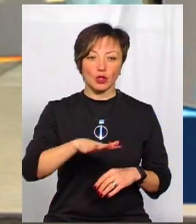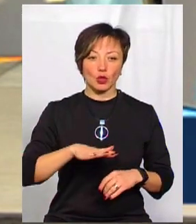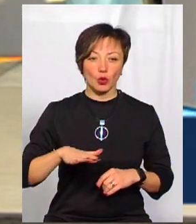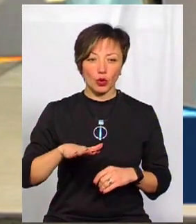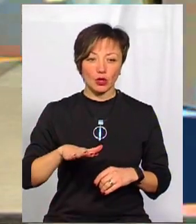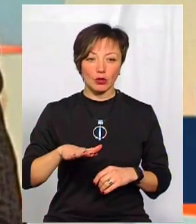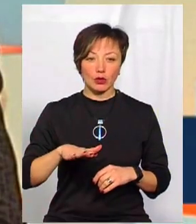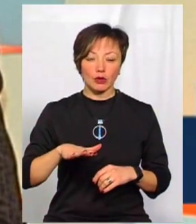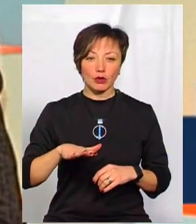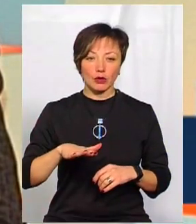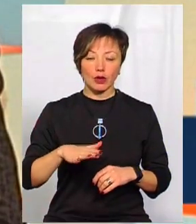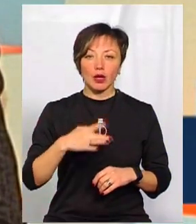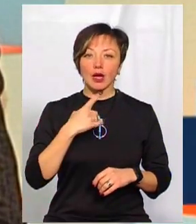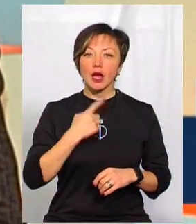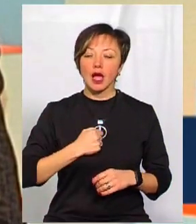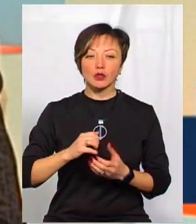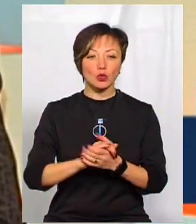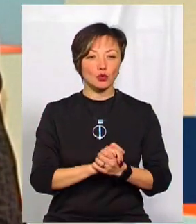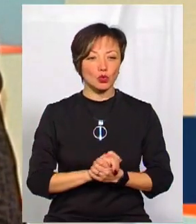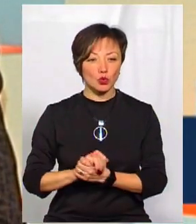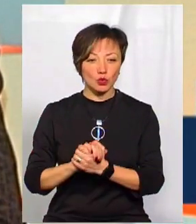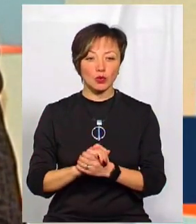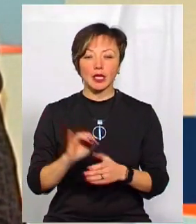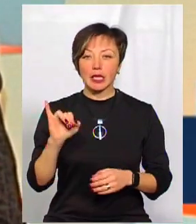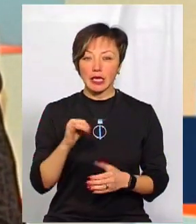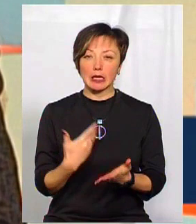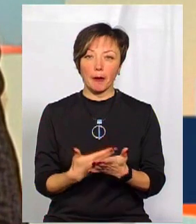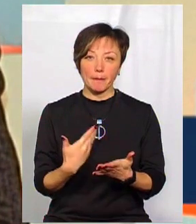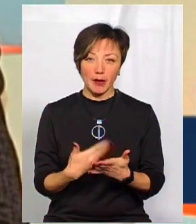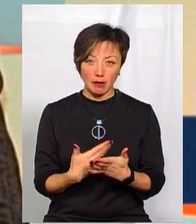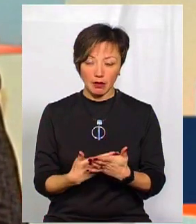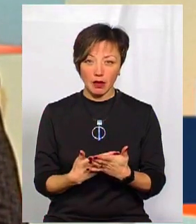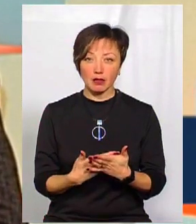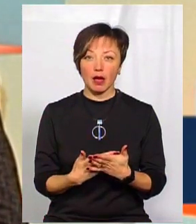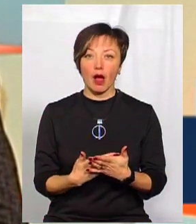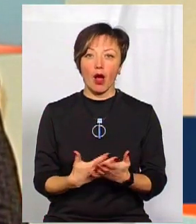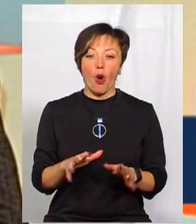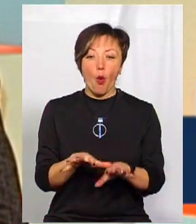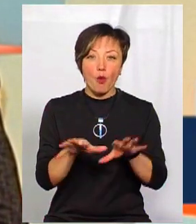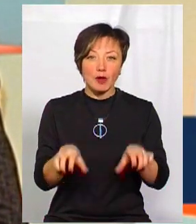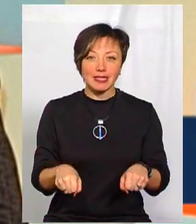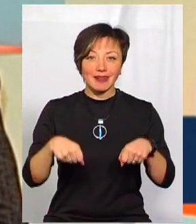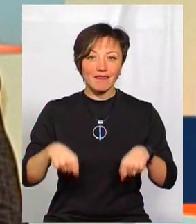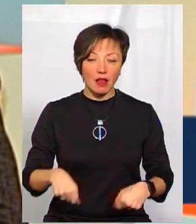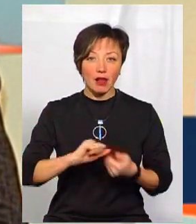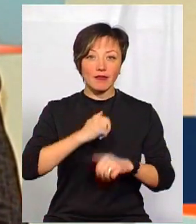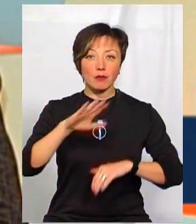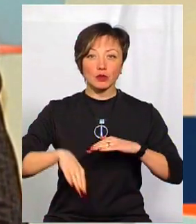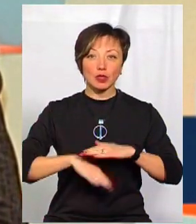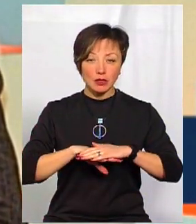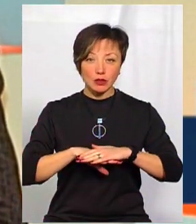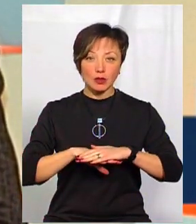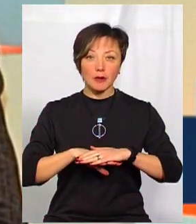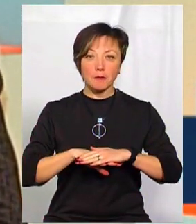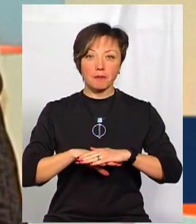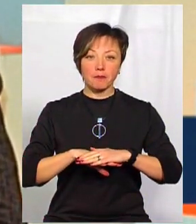територію вже Радянського Союзу. І, наприклад, окупаційна влада в Кам'янці-Подільському